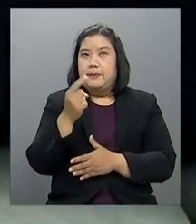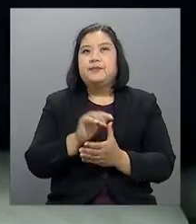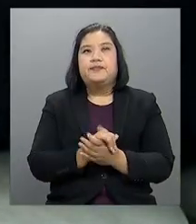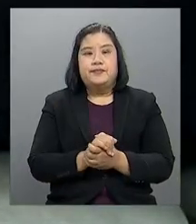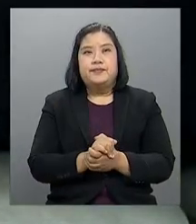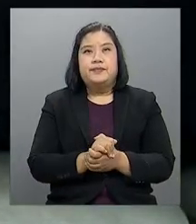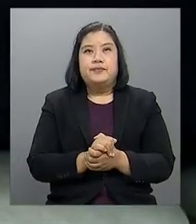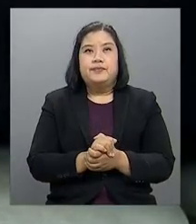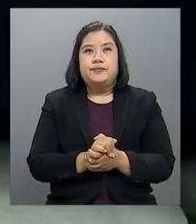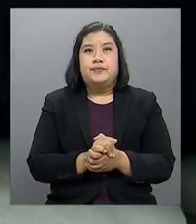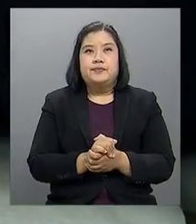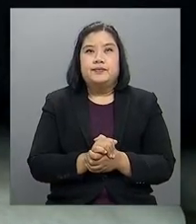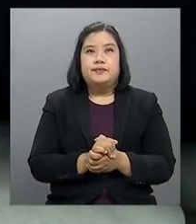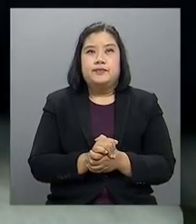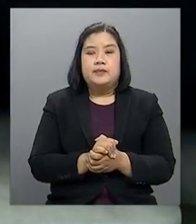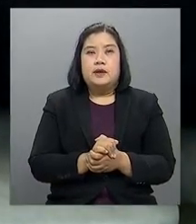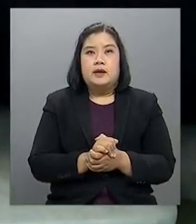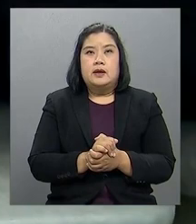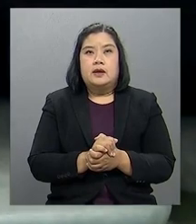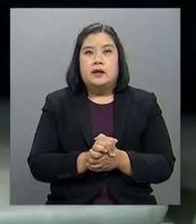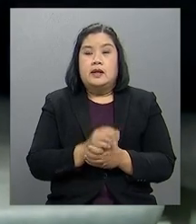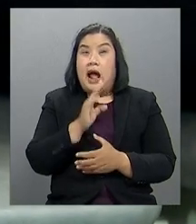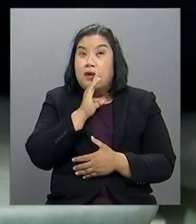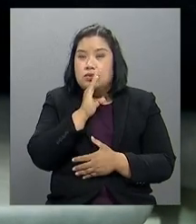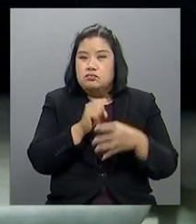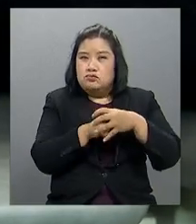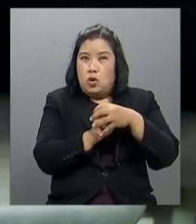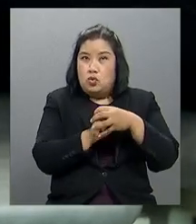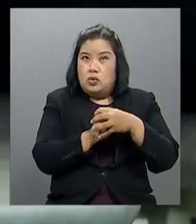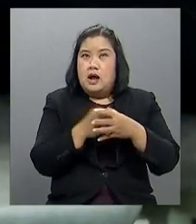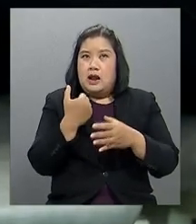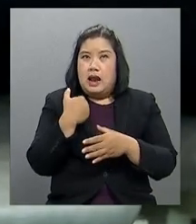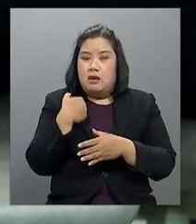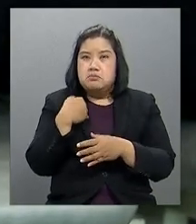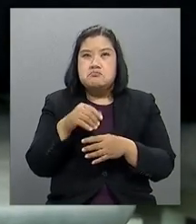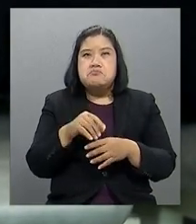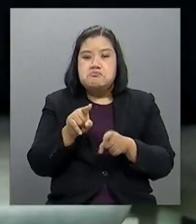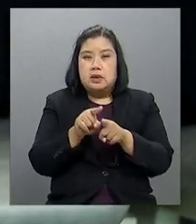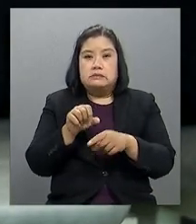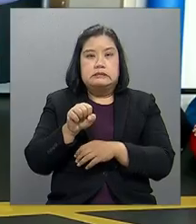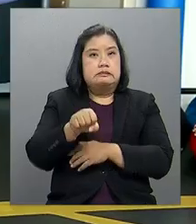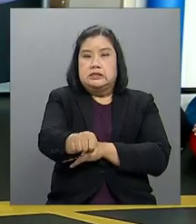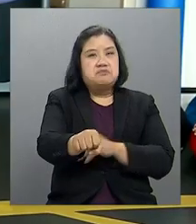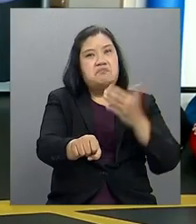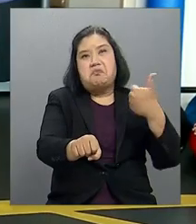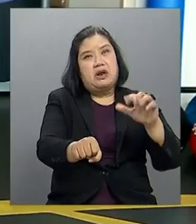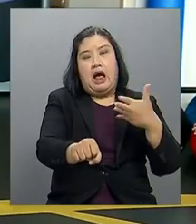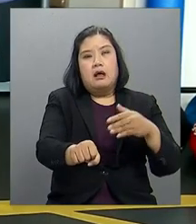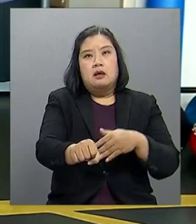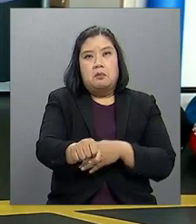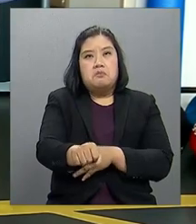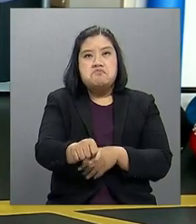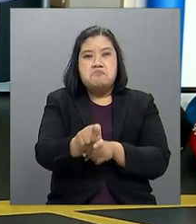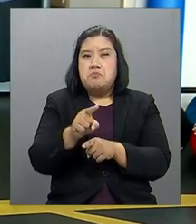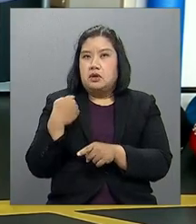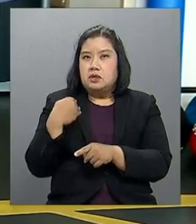กแต่โดยปกติเนี่ยหลังผ่าตัดข้อเข่ามาเข่าจะอยู่ในลักษณะแบบนี้นิดนึงนะคะแล้วก็เอาเท่าที่ได ้องศาของการง